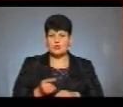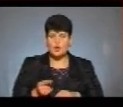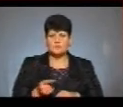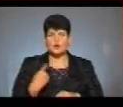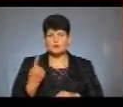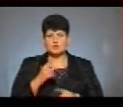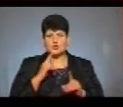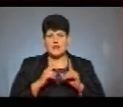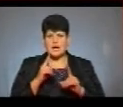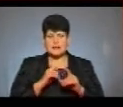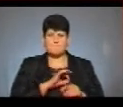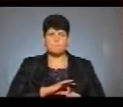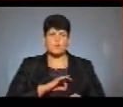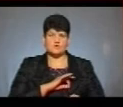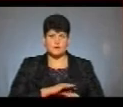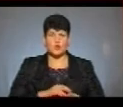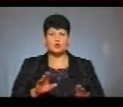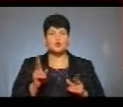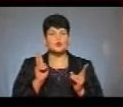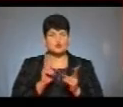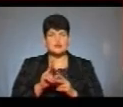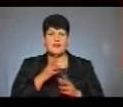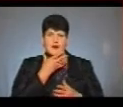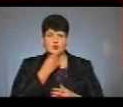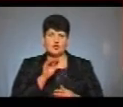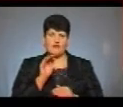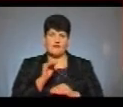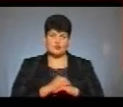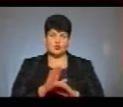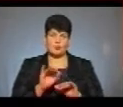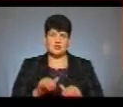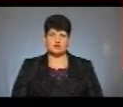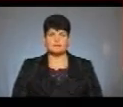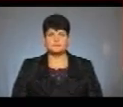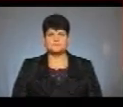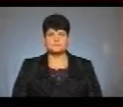обласної ради профспілок. Я вам кажу до зустрічі, гарного вечора. До побачення.